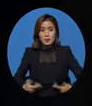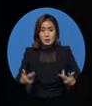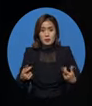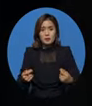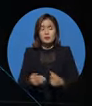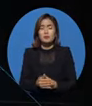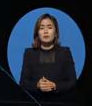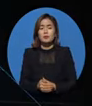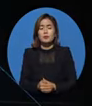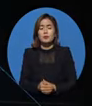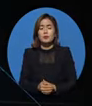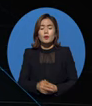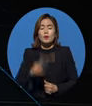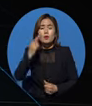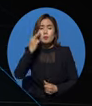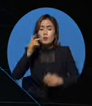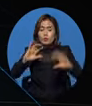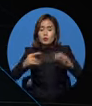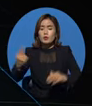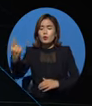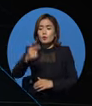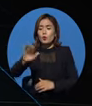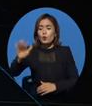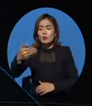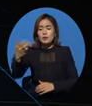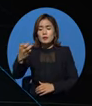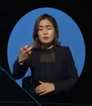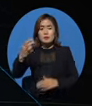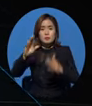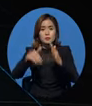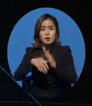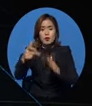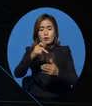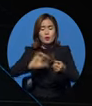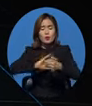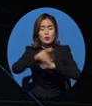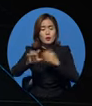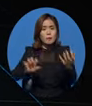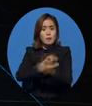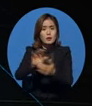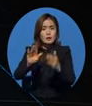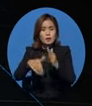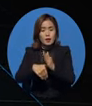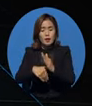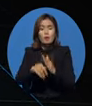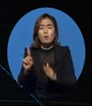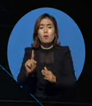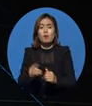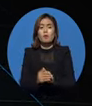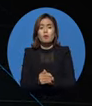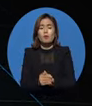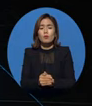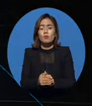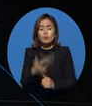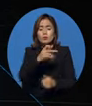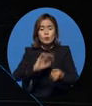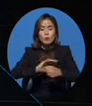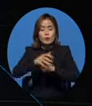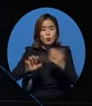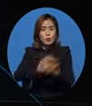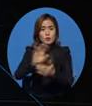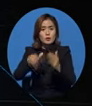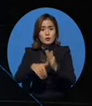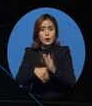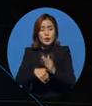미국이 어청수 130 년에 대공황이 일어날 때까지 공화당 정권이 얻는데 대공황 때 민주당 정권